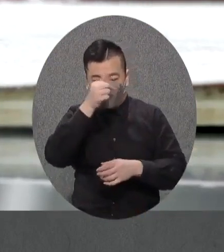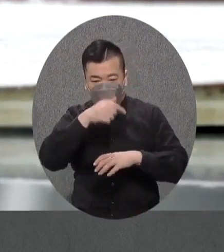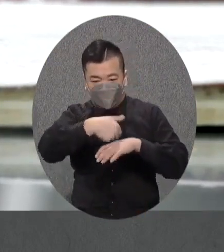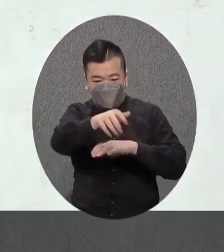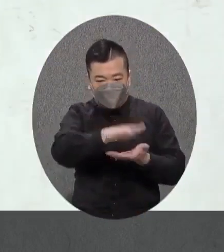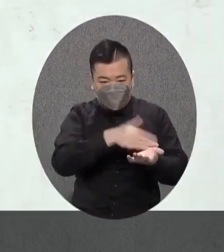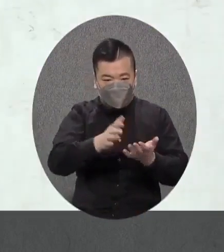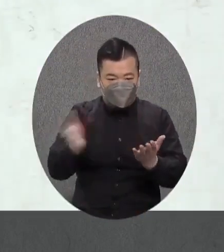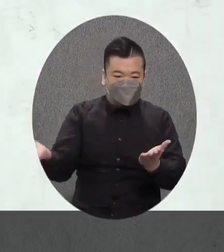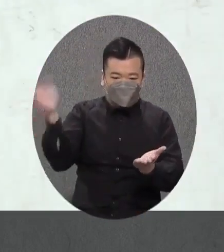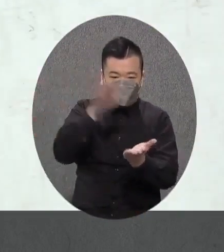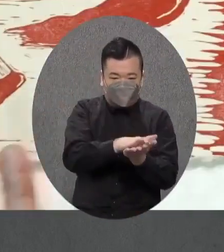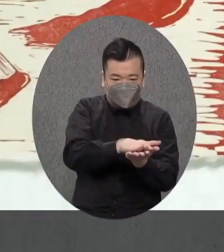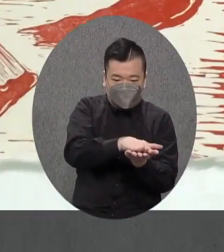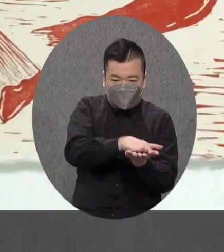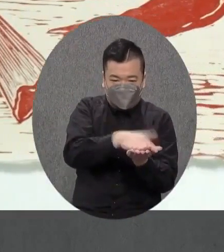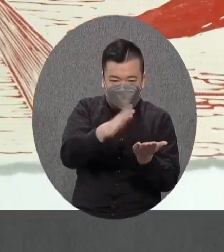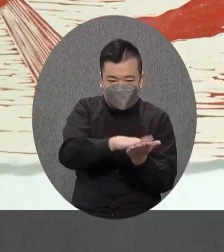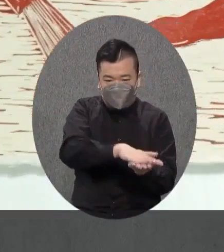以唐印出嚟啦。